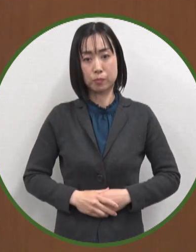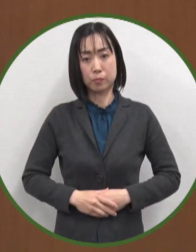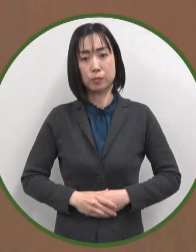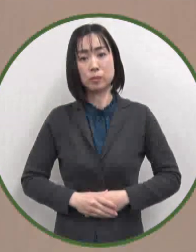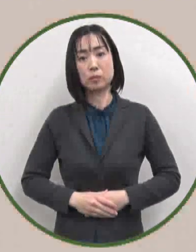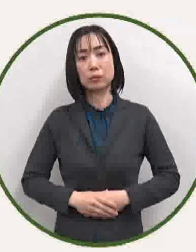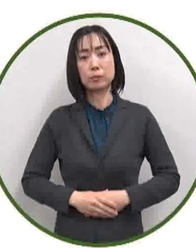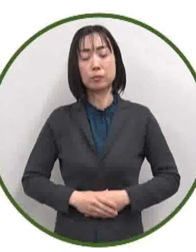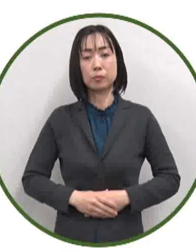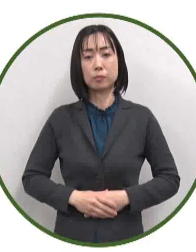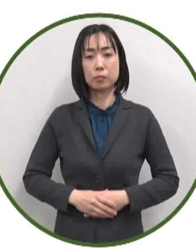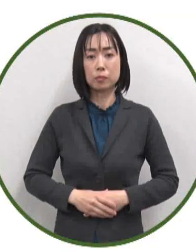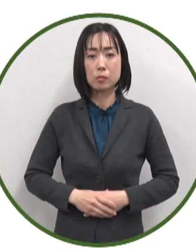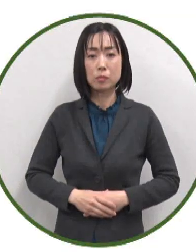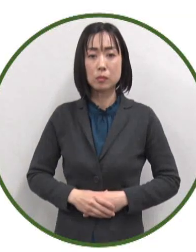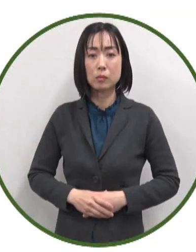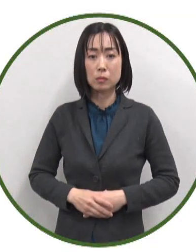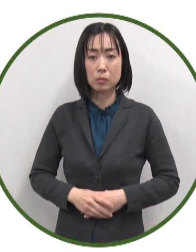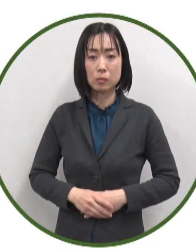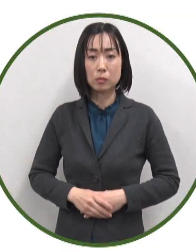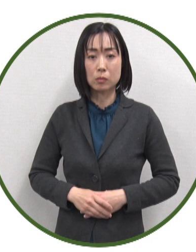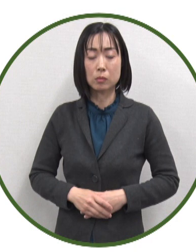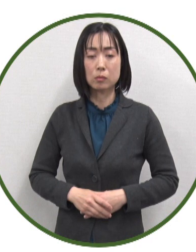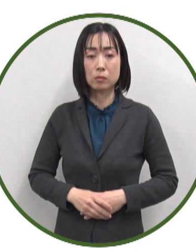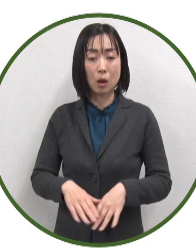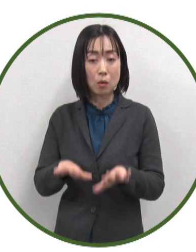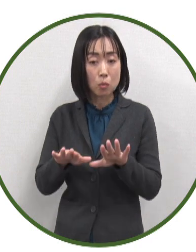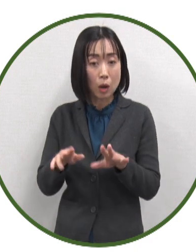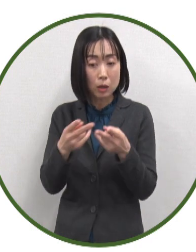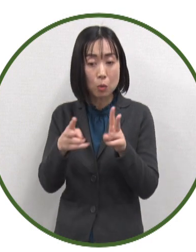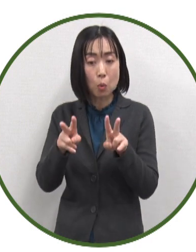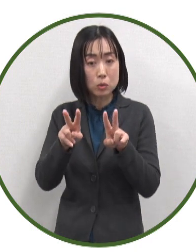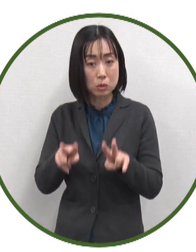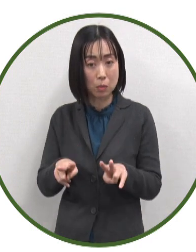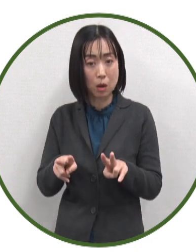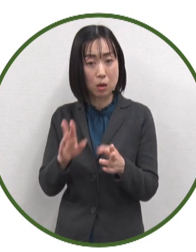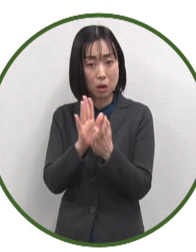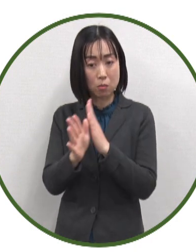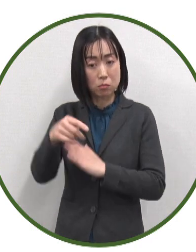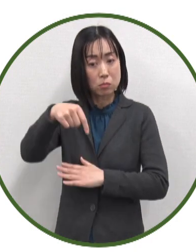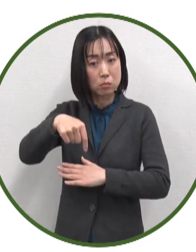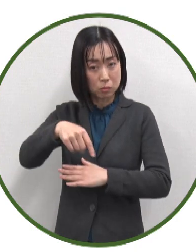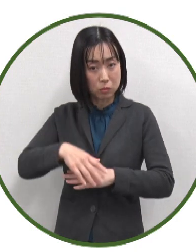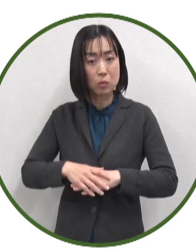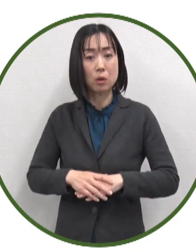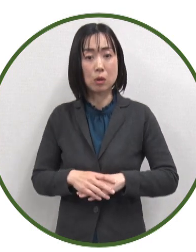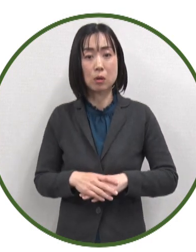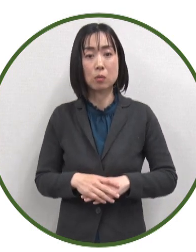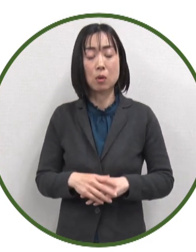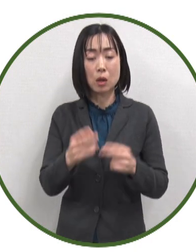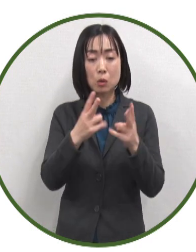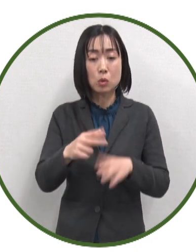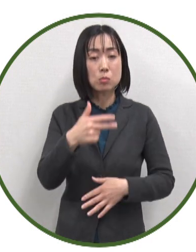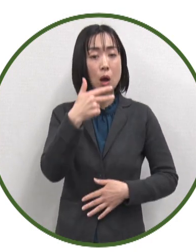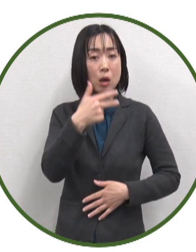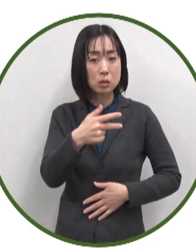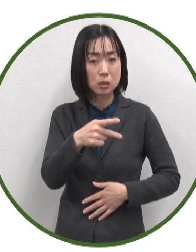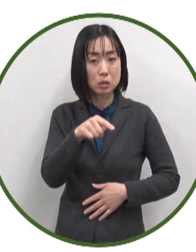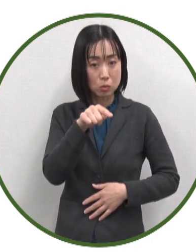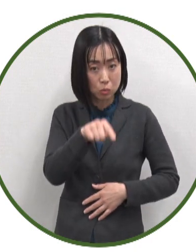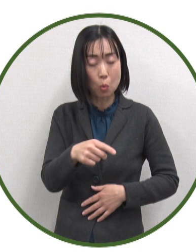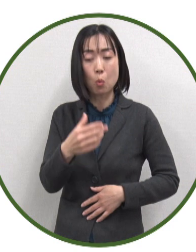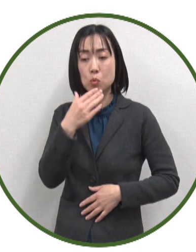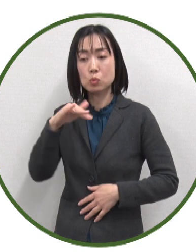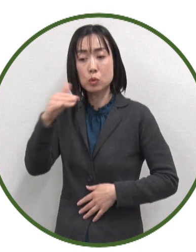はい。で今回の広島県における感染拡大は、広島市と福山市